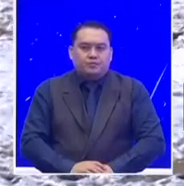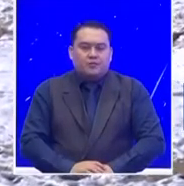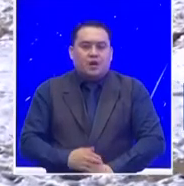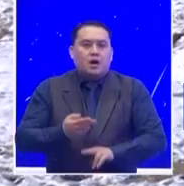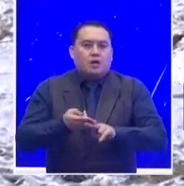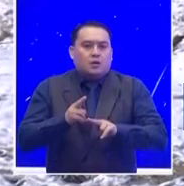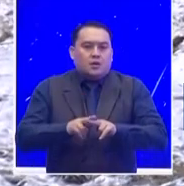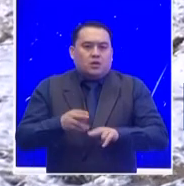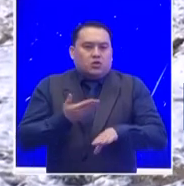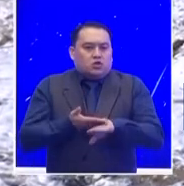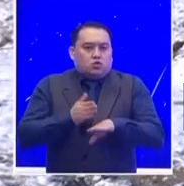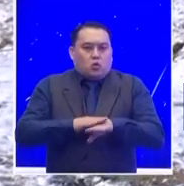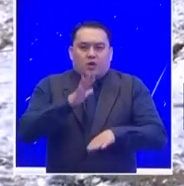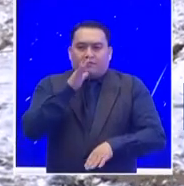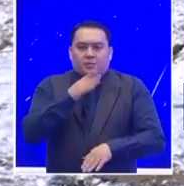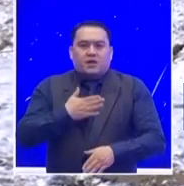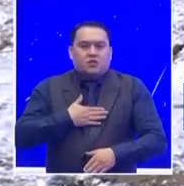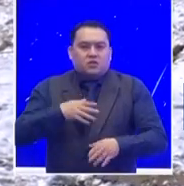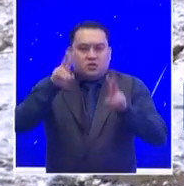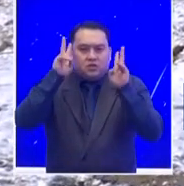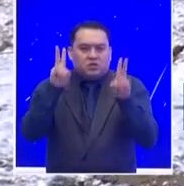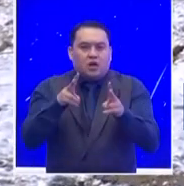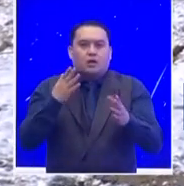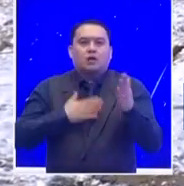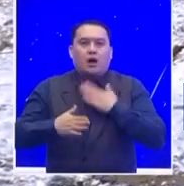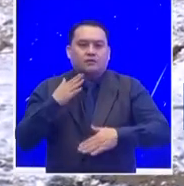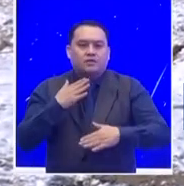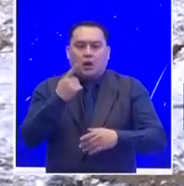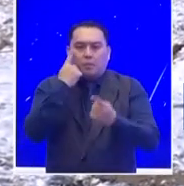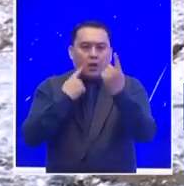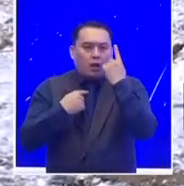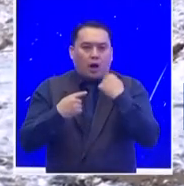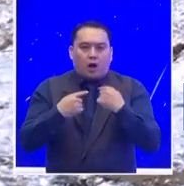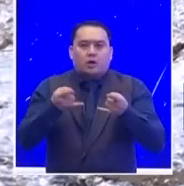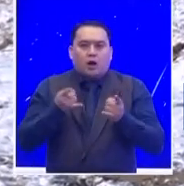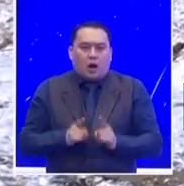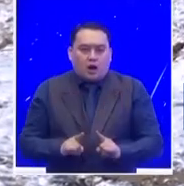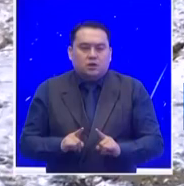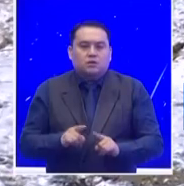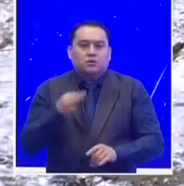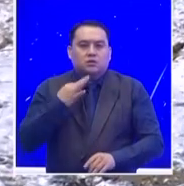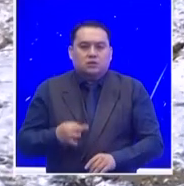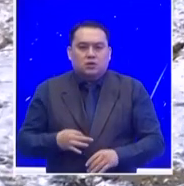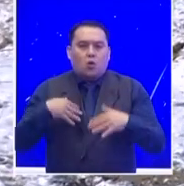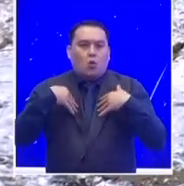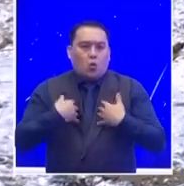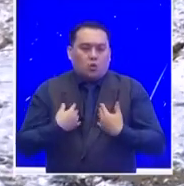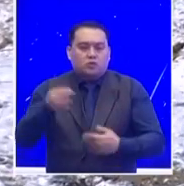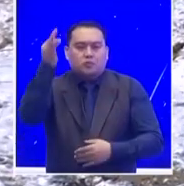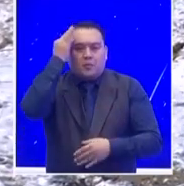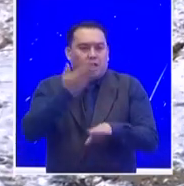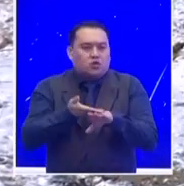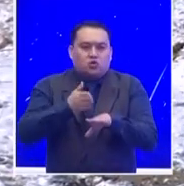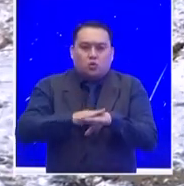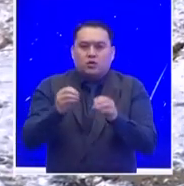«Это были тяжелые времена. Я, если честно, не знал, радоваться мне или плакать. С одной стороны, родился сын, с другой – такое горе. Даже вспоминать тяжело.